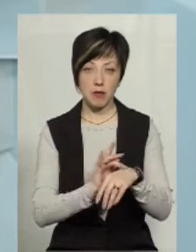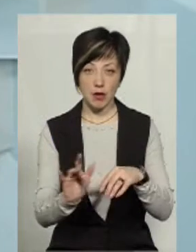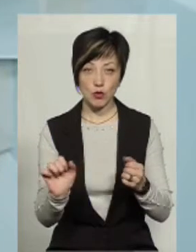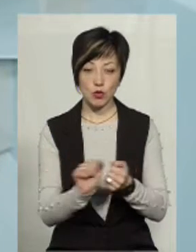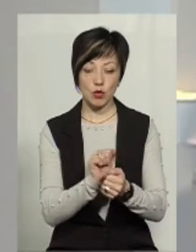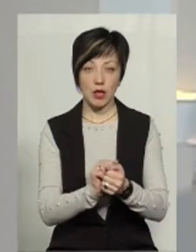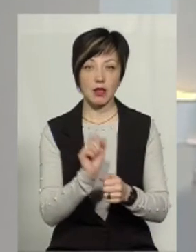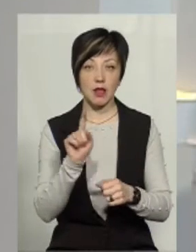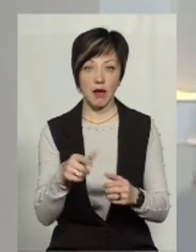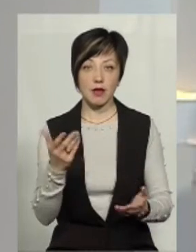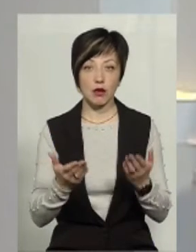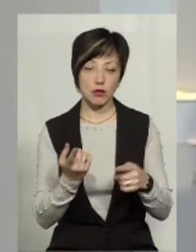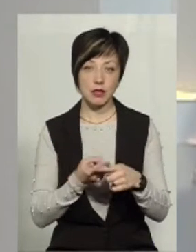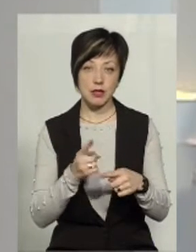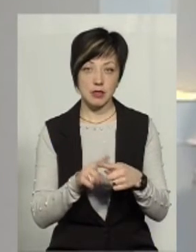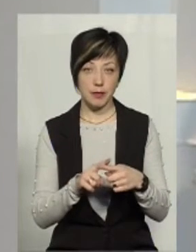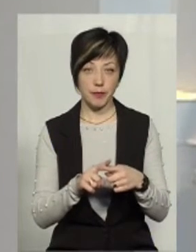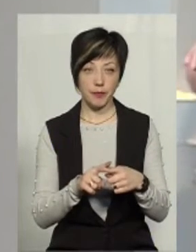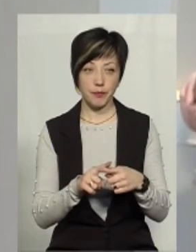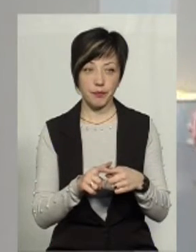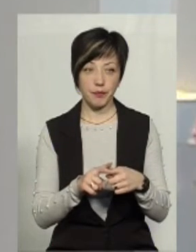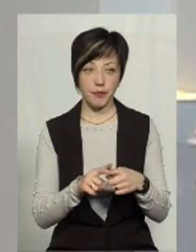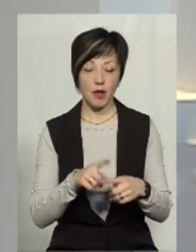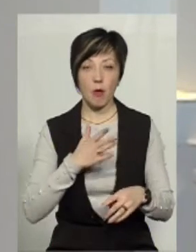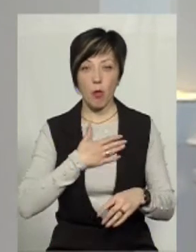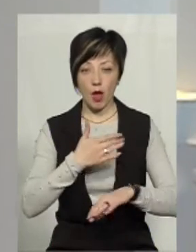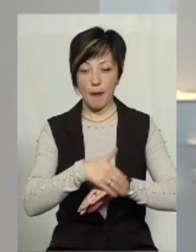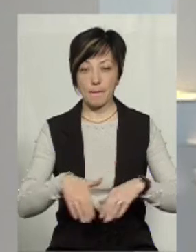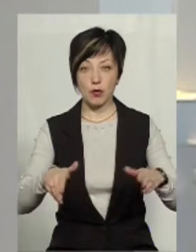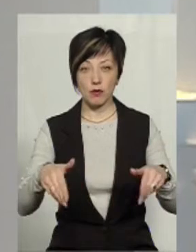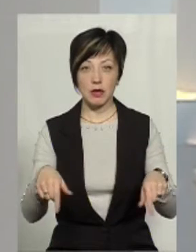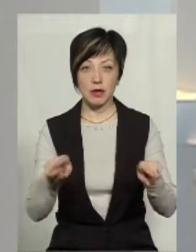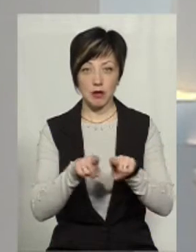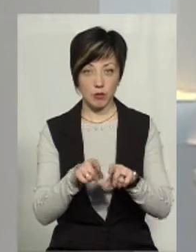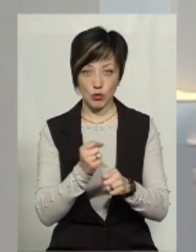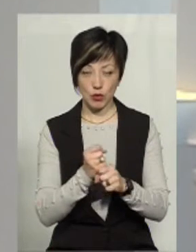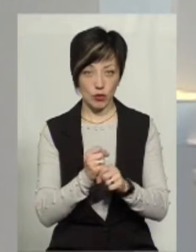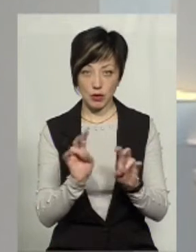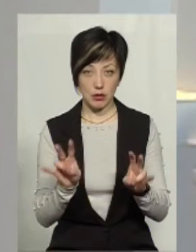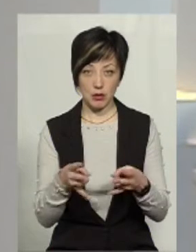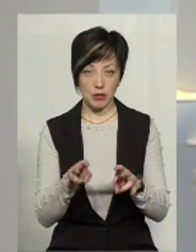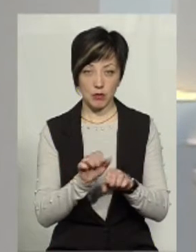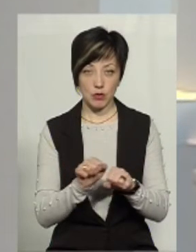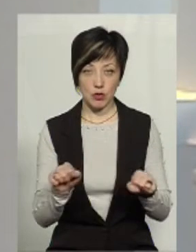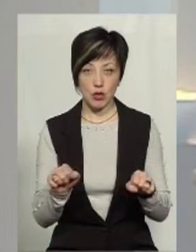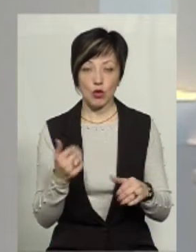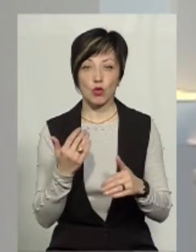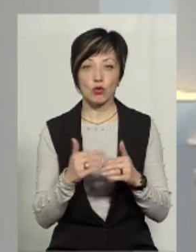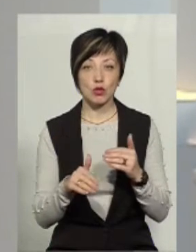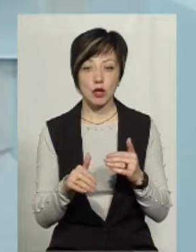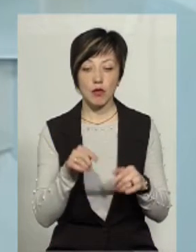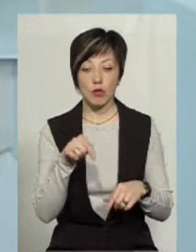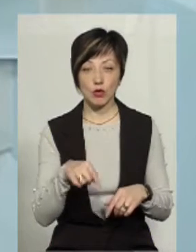рослини. Навіть якщо це от моє подвір'я, там цього робити не можна. Дивіться, вже